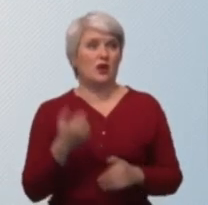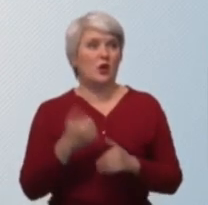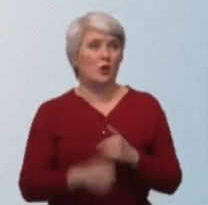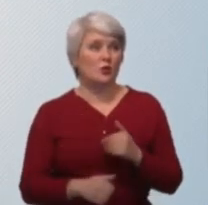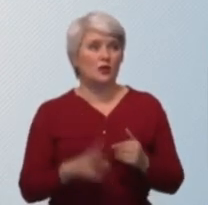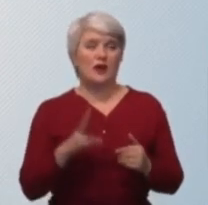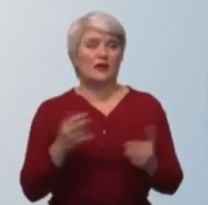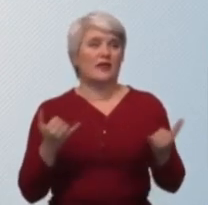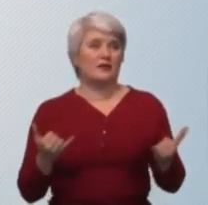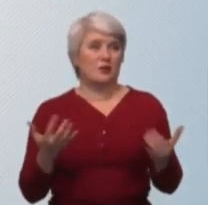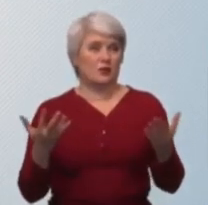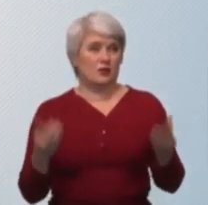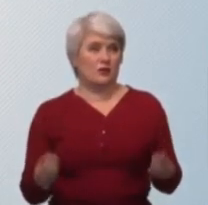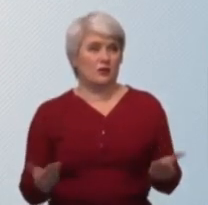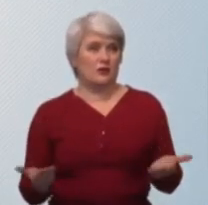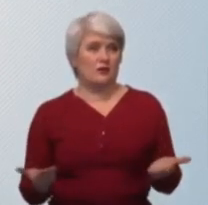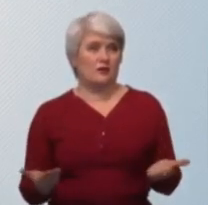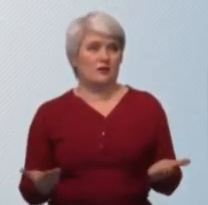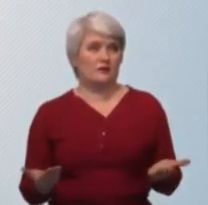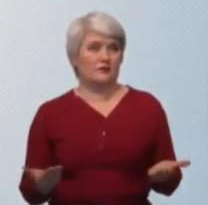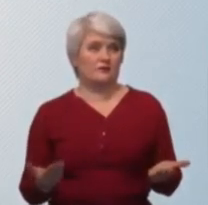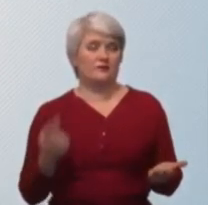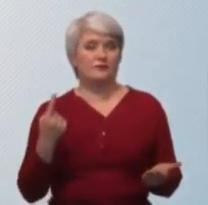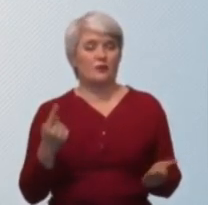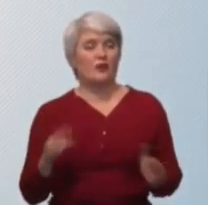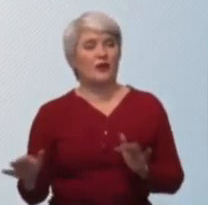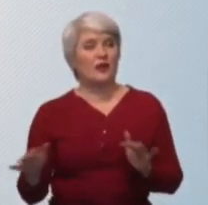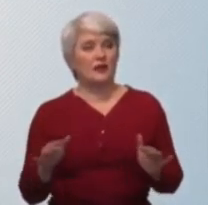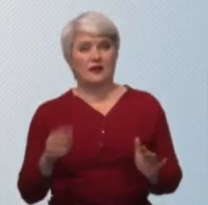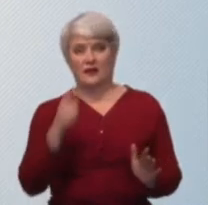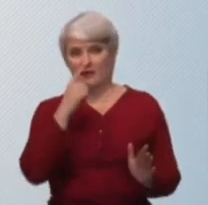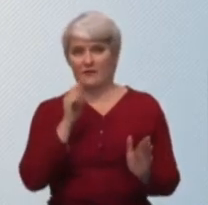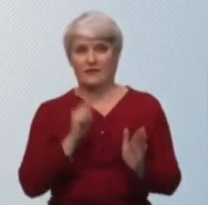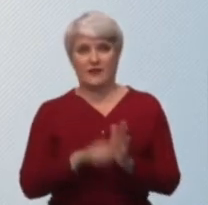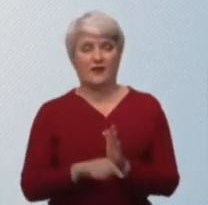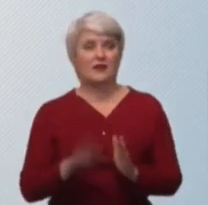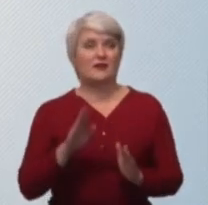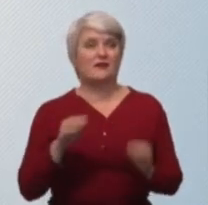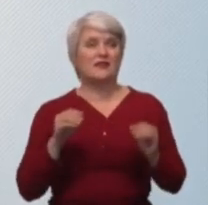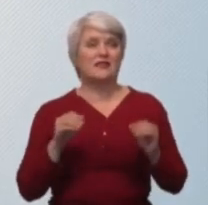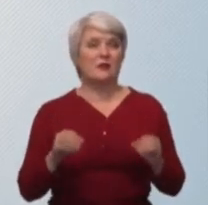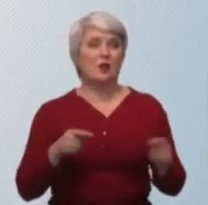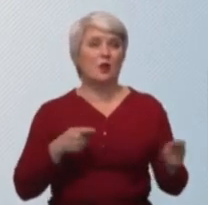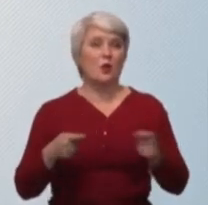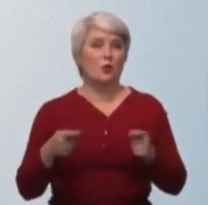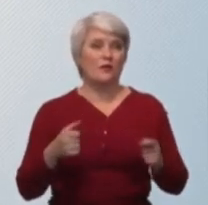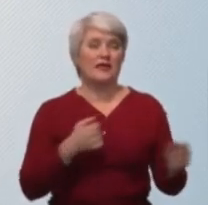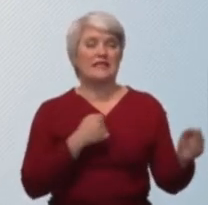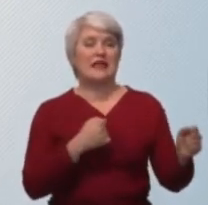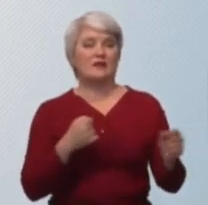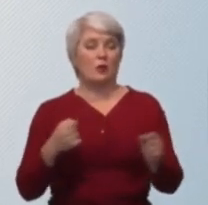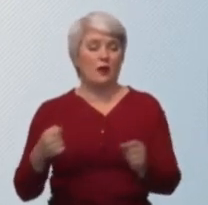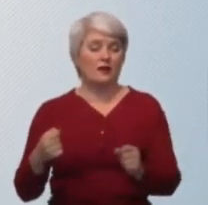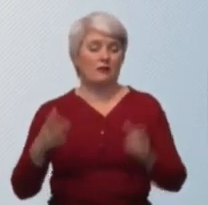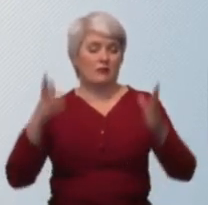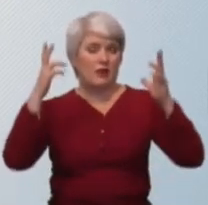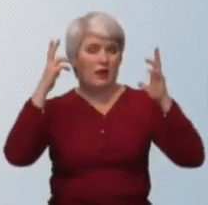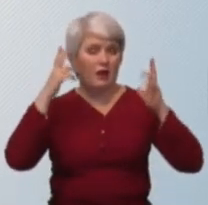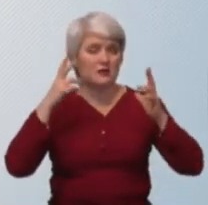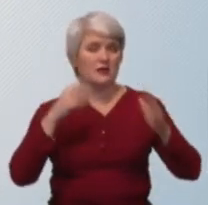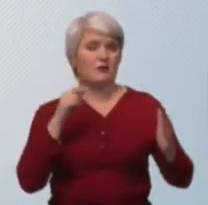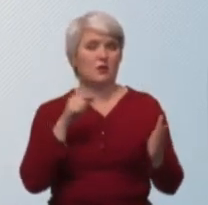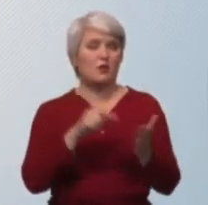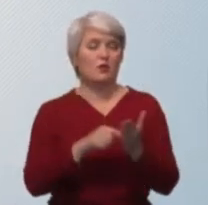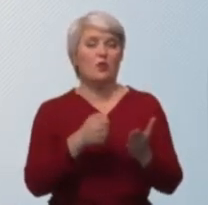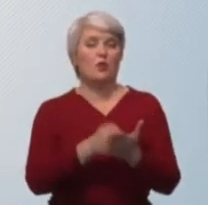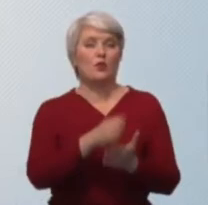мабуть, що не сьогоднішній день. То одне діло вриватися в земельне управління з автоматами і вказками до